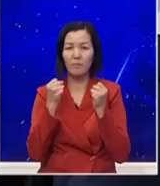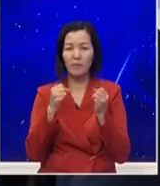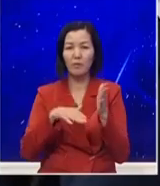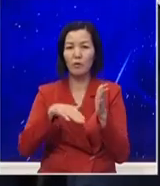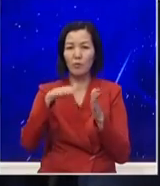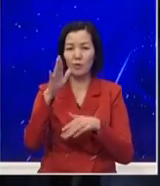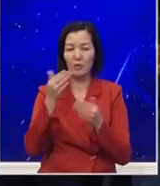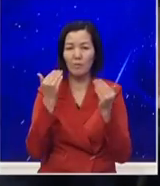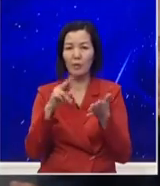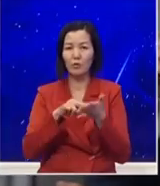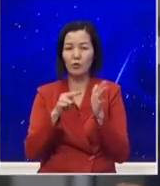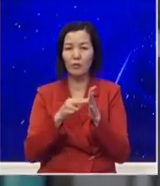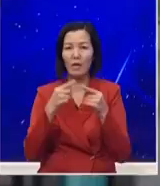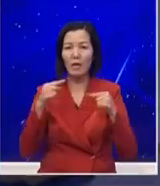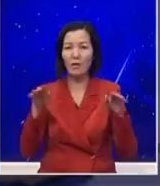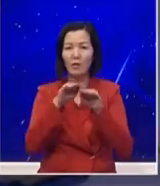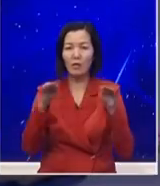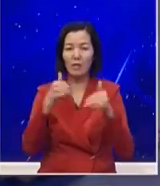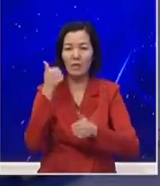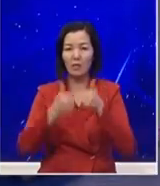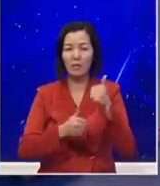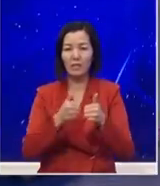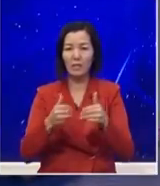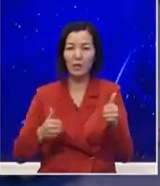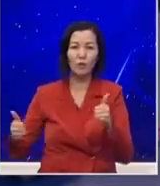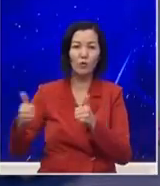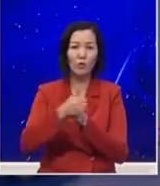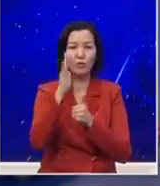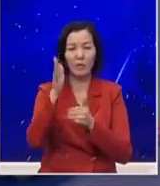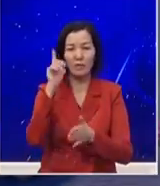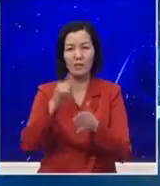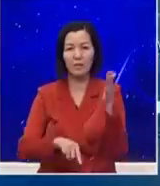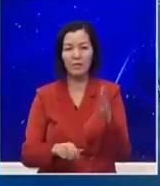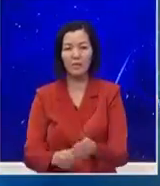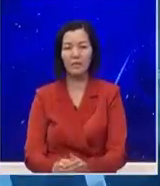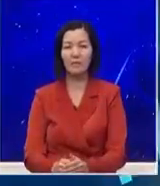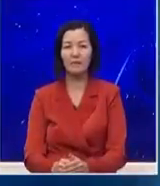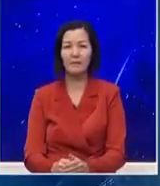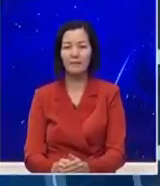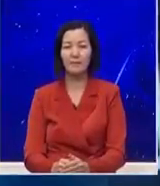шапса, биылғы жоспарланған түрлі деңгейдегі жарыстарда топ жарары сөзсіз дейді бапкерлер.